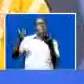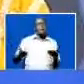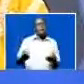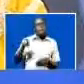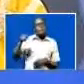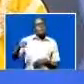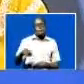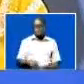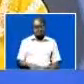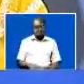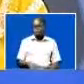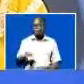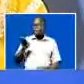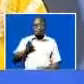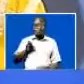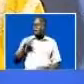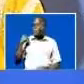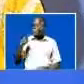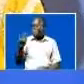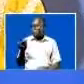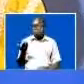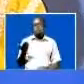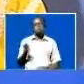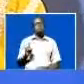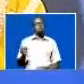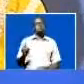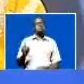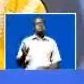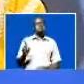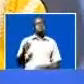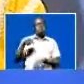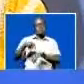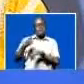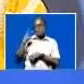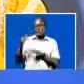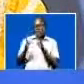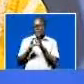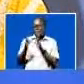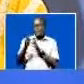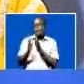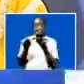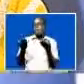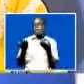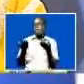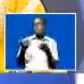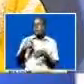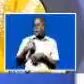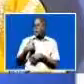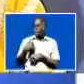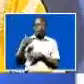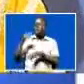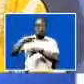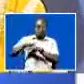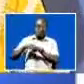kipindi. Ni mwanamke ambaye kwa ufupi hafai. Hata tukiangalia katika Biblia, naam, wako wanawake wazuri